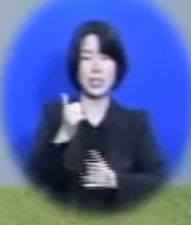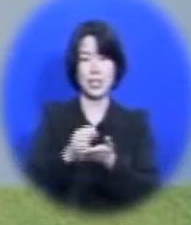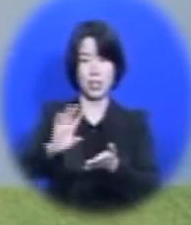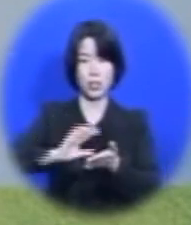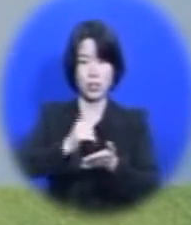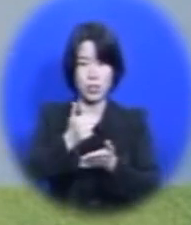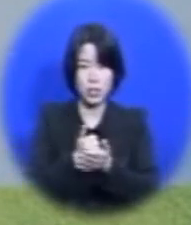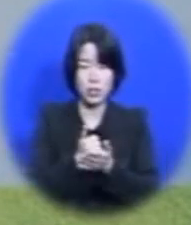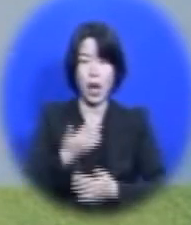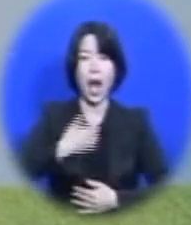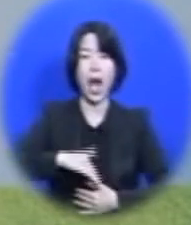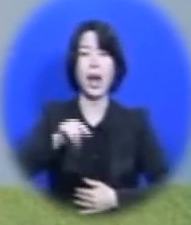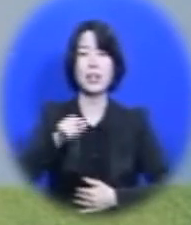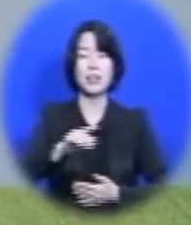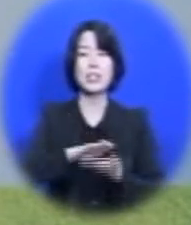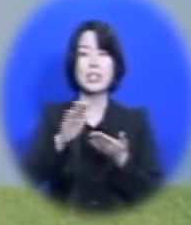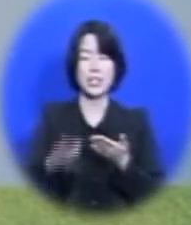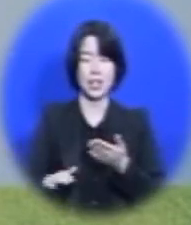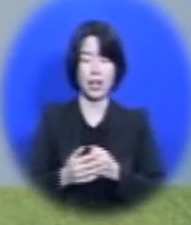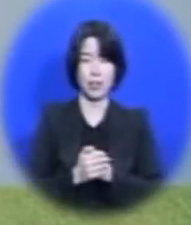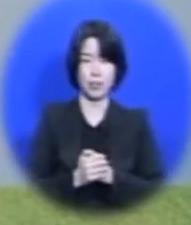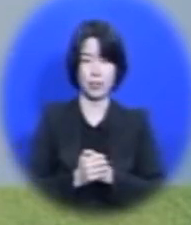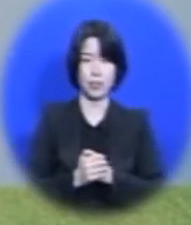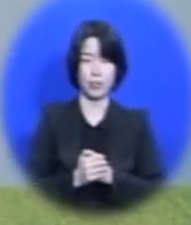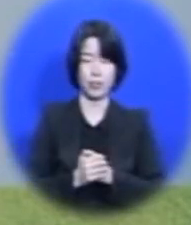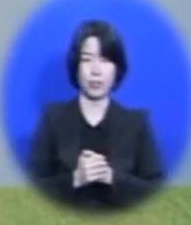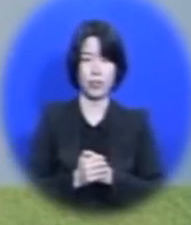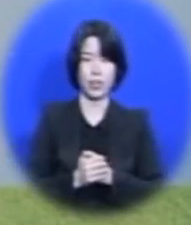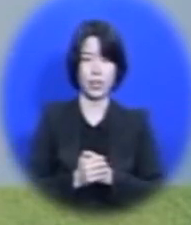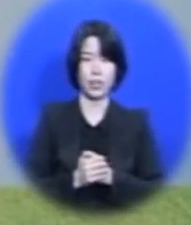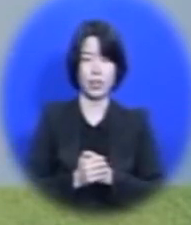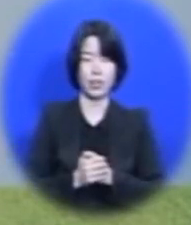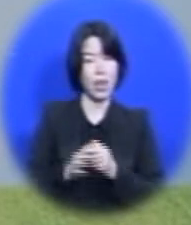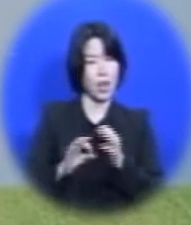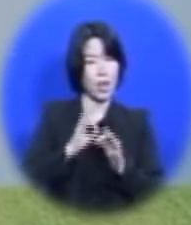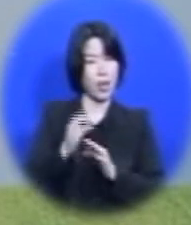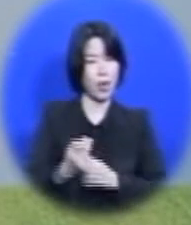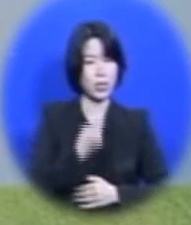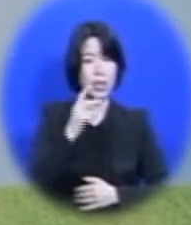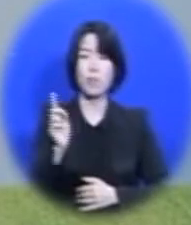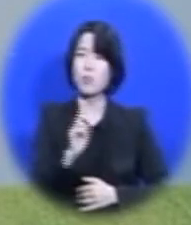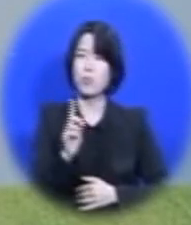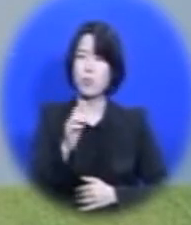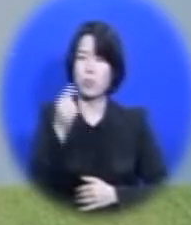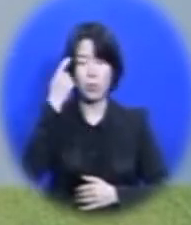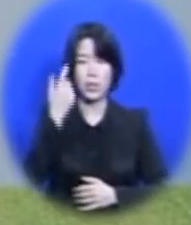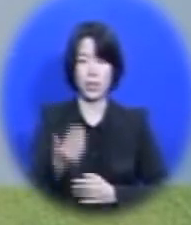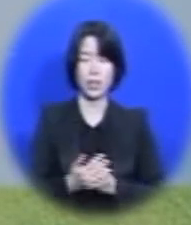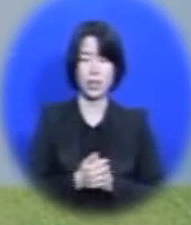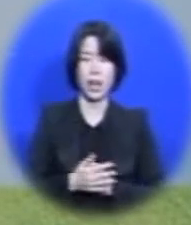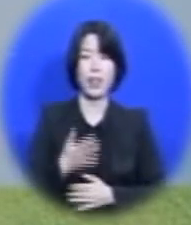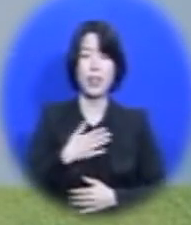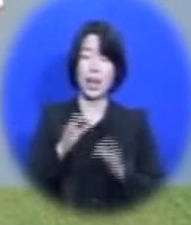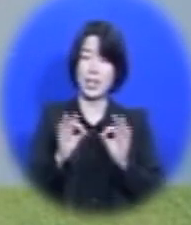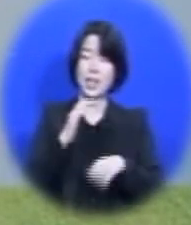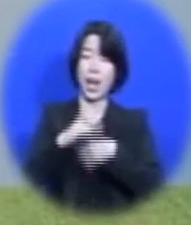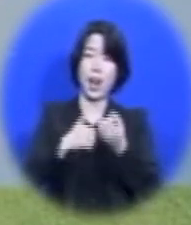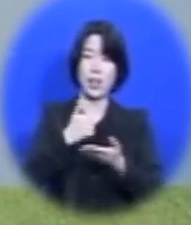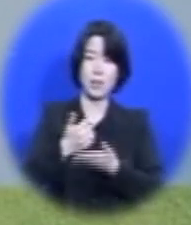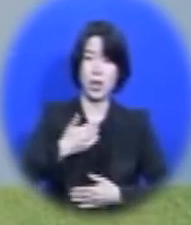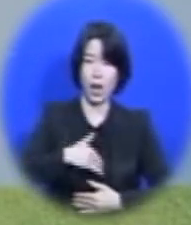그리스도를 아는 것이니이다 그랬습니다. 영생이 도대체 뭐지요? 내가 이제는 하나님을